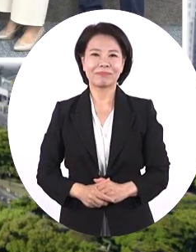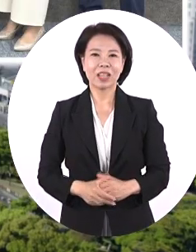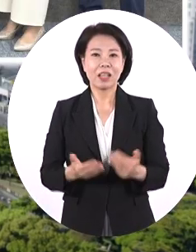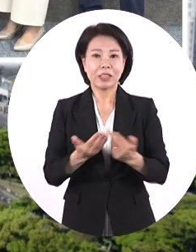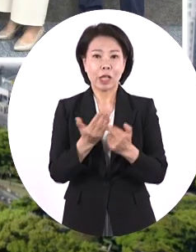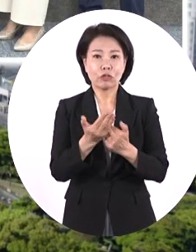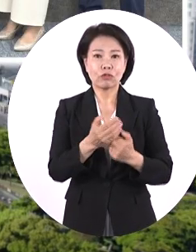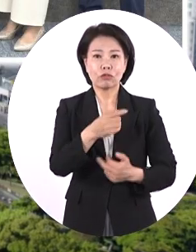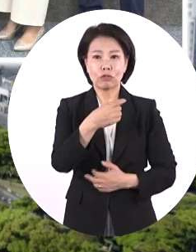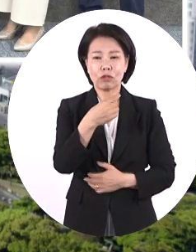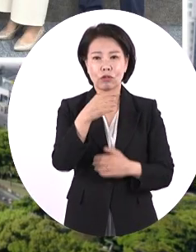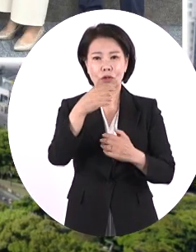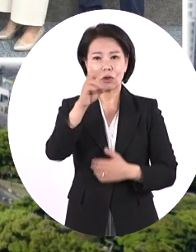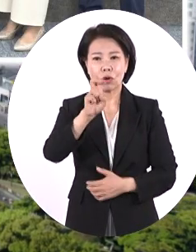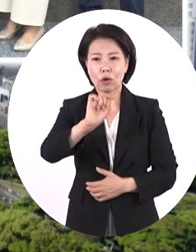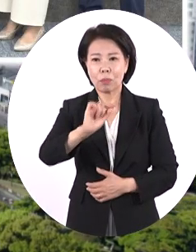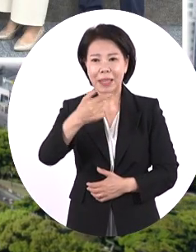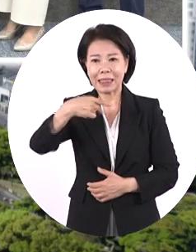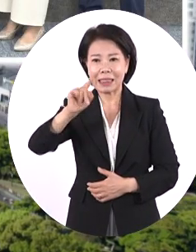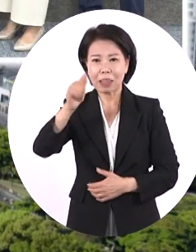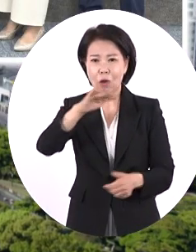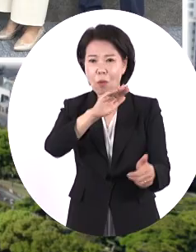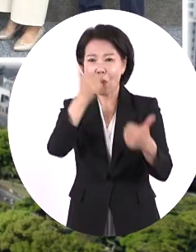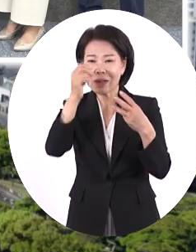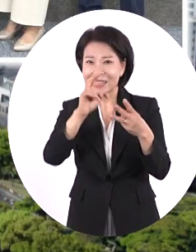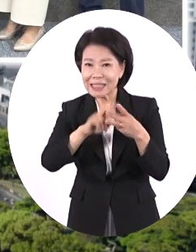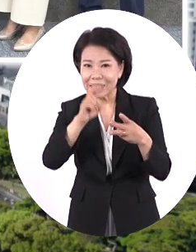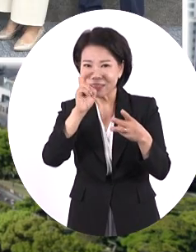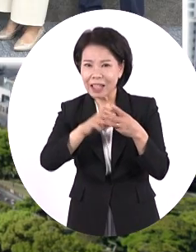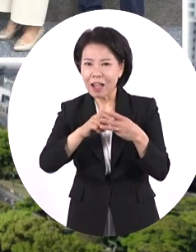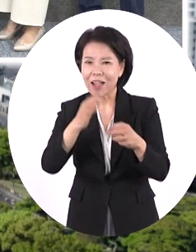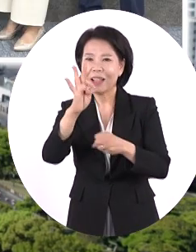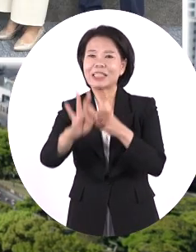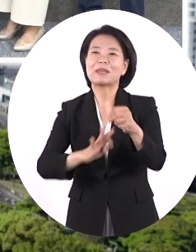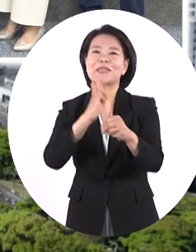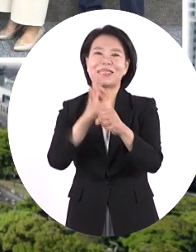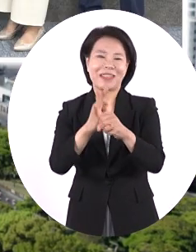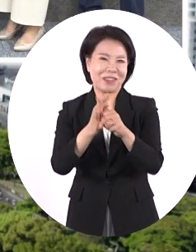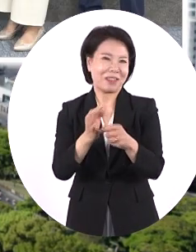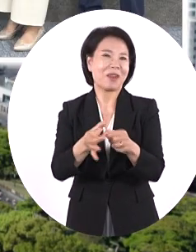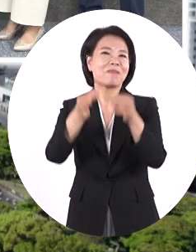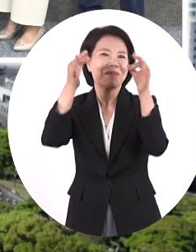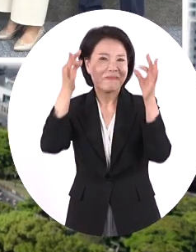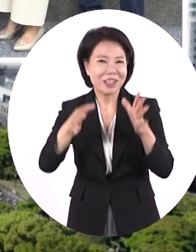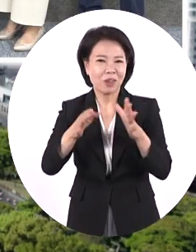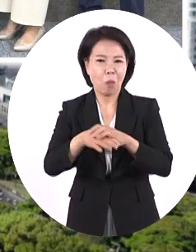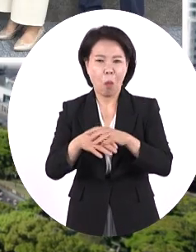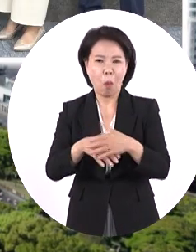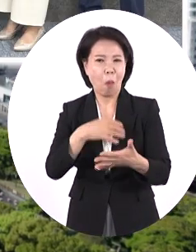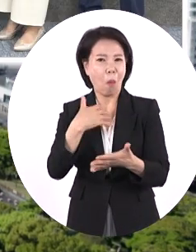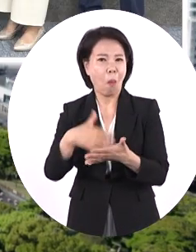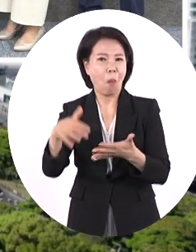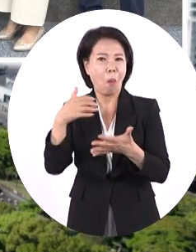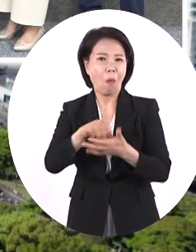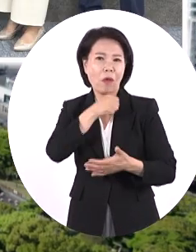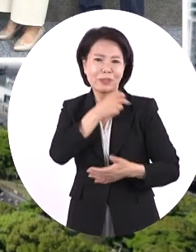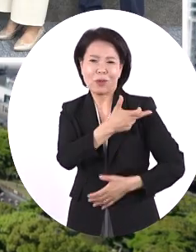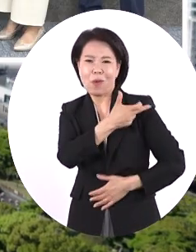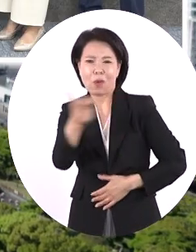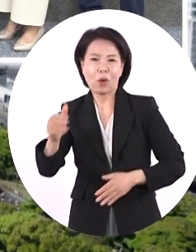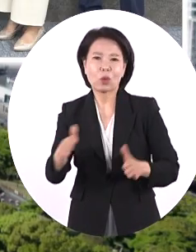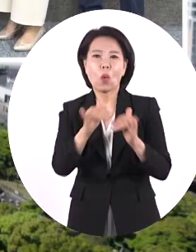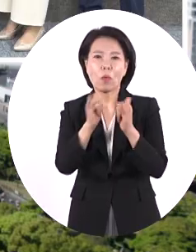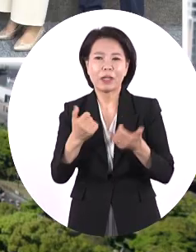제주 120 만더콜센터가 개소 14주년을 맞아 누적 상담 590만 건을 돌파하며